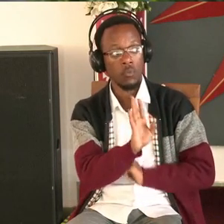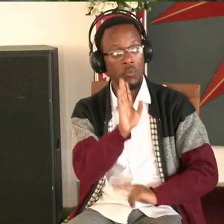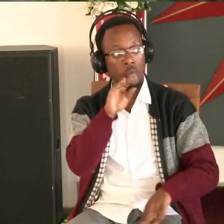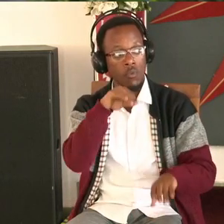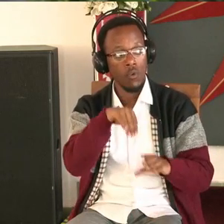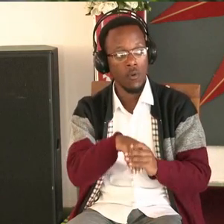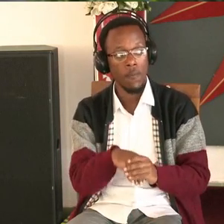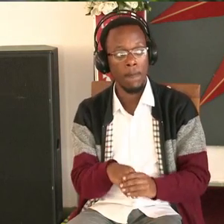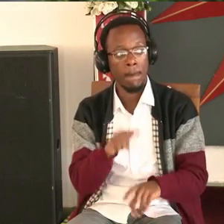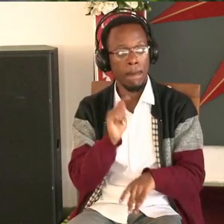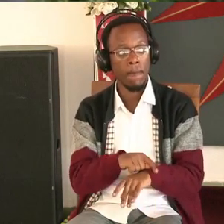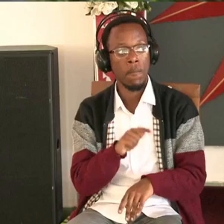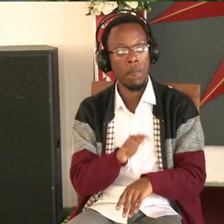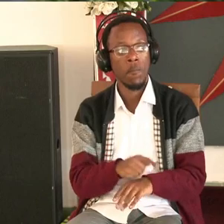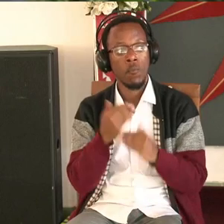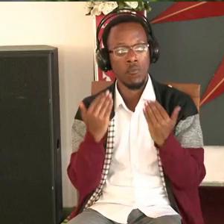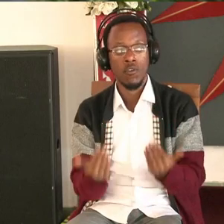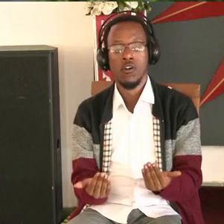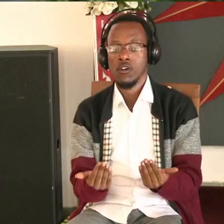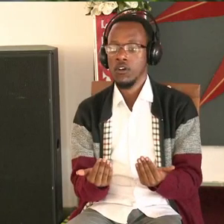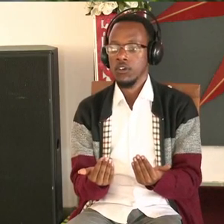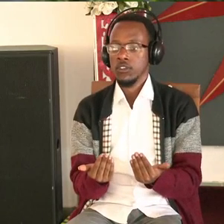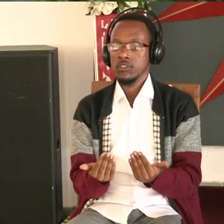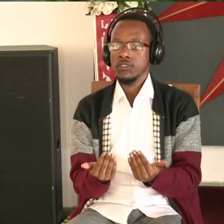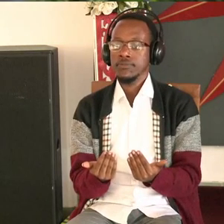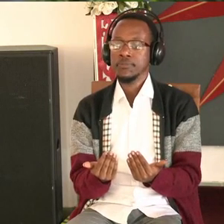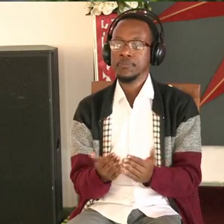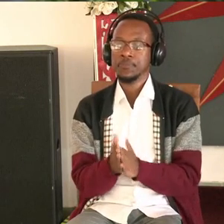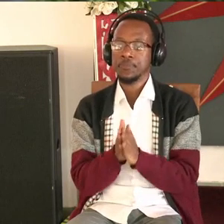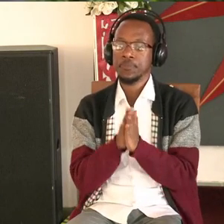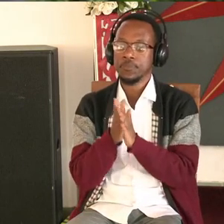n'ubwoko bwe muri iki gihe turimo cya none.